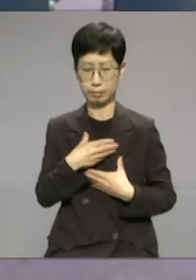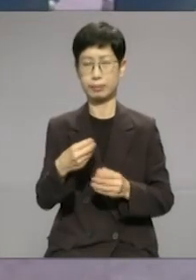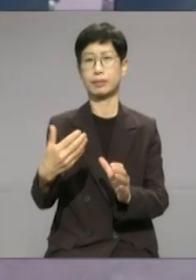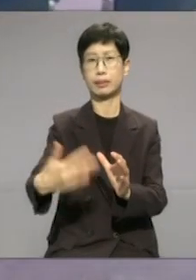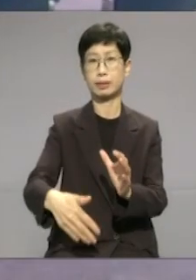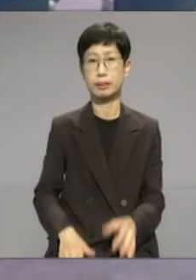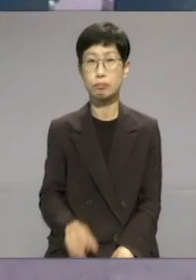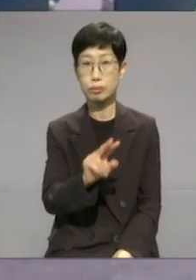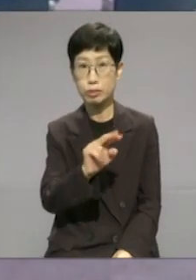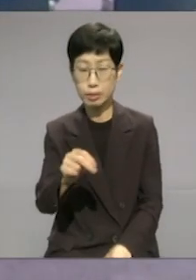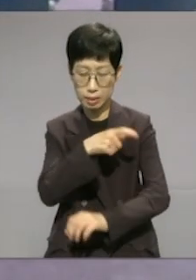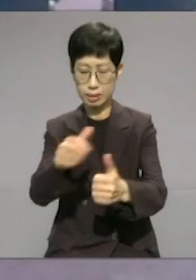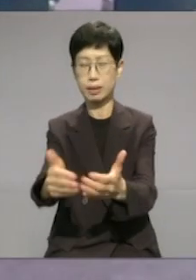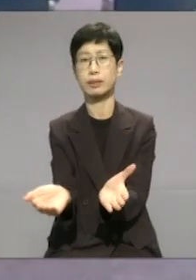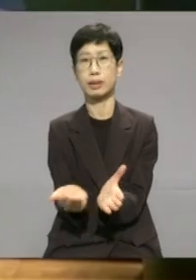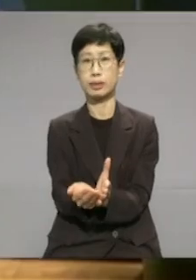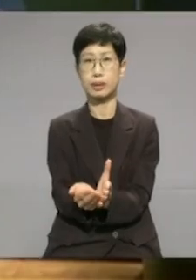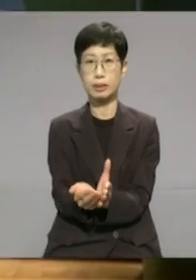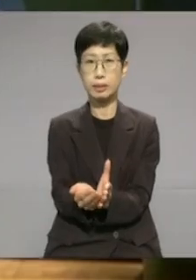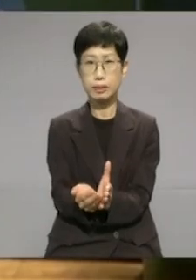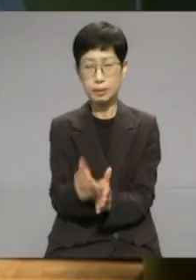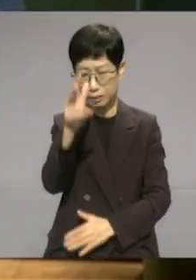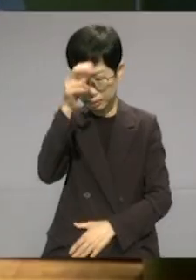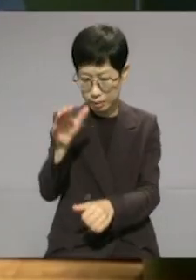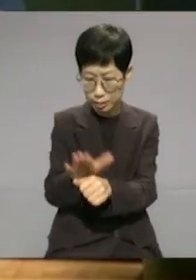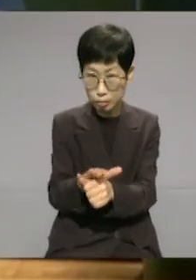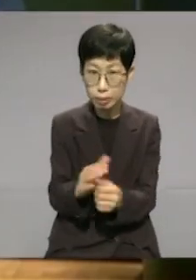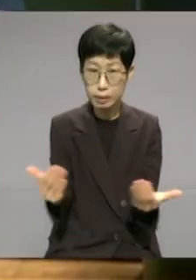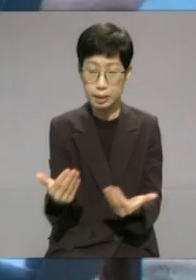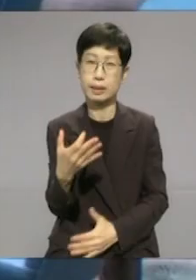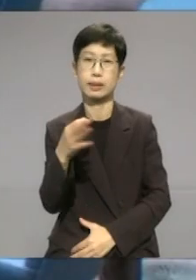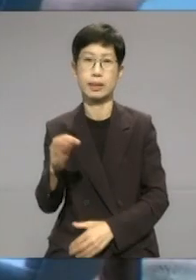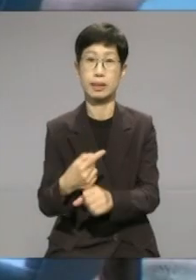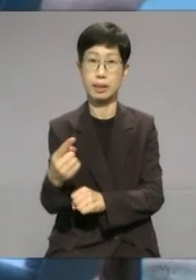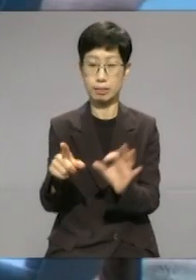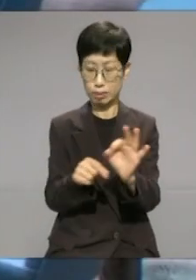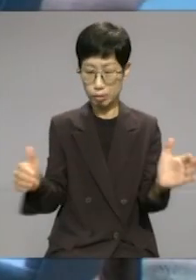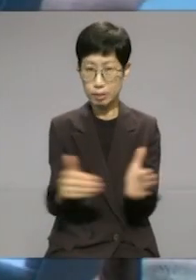일단 유엔안전보장이사회는 다국적 치안 지원 임무에 대한 승인을 내년